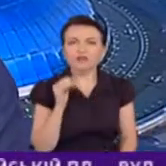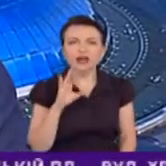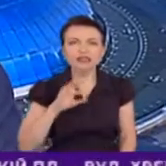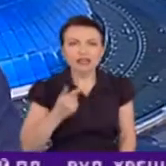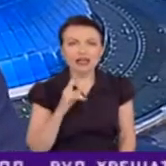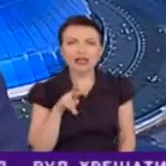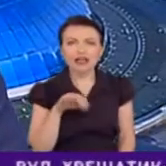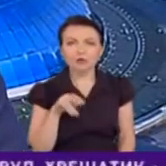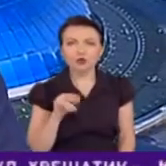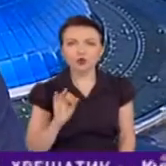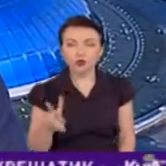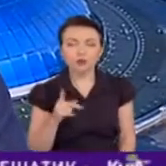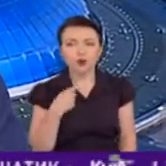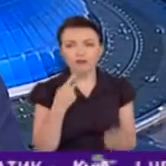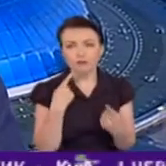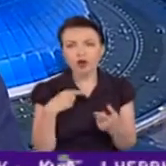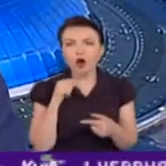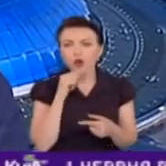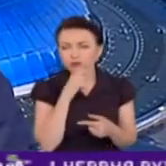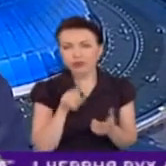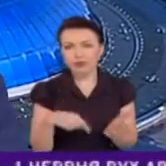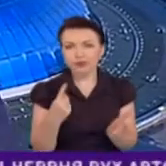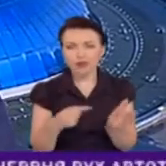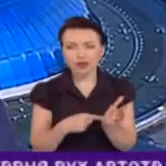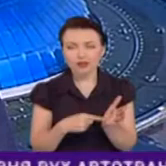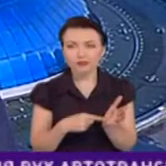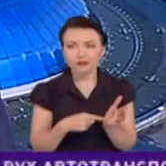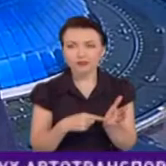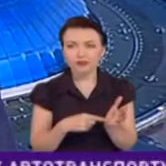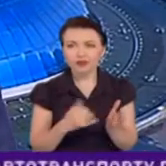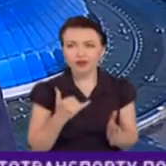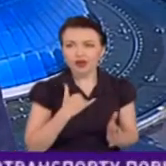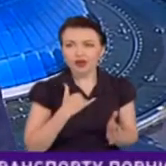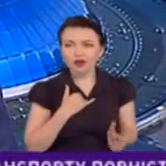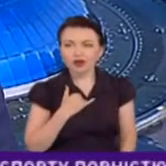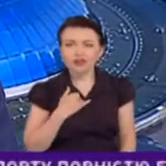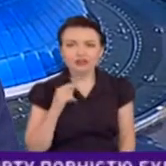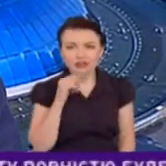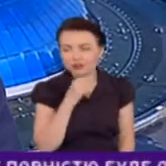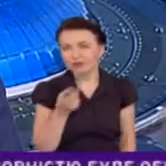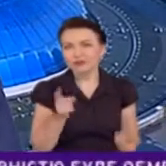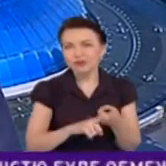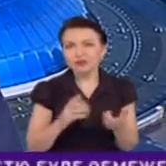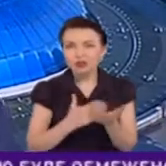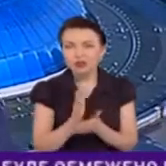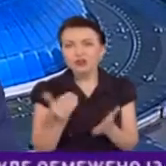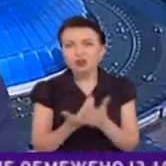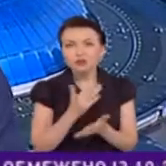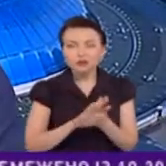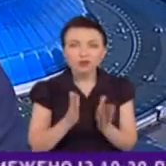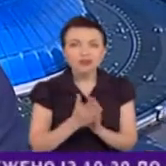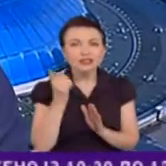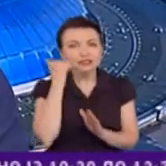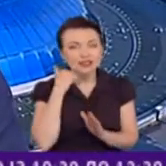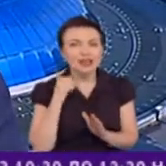ми говоримо про економічні питання. Але ну що приховувати, у нас економіка безпосередньо пов'язана з політикою. За нових умов, старі